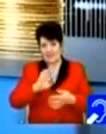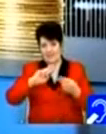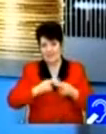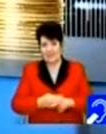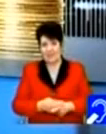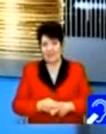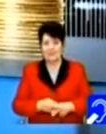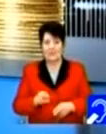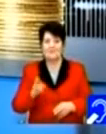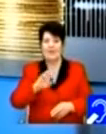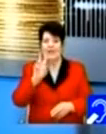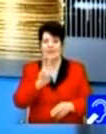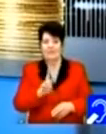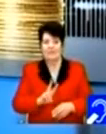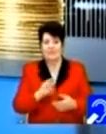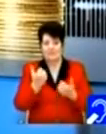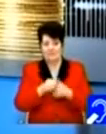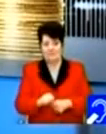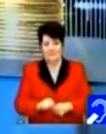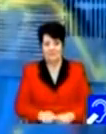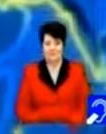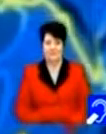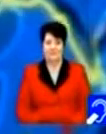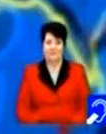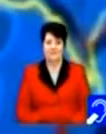Să urmărim acum cotațiile valutare pentru mâine.